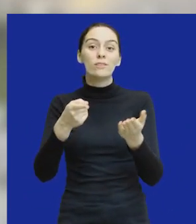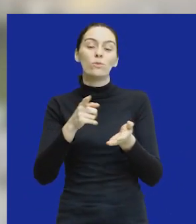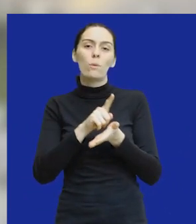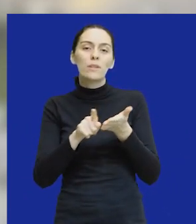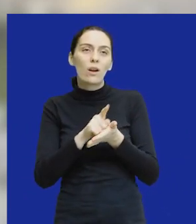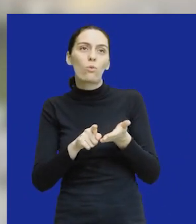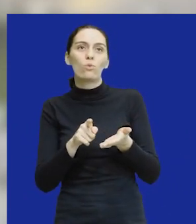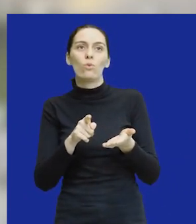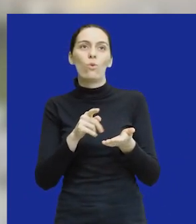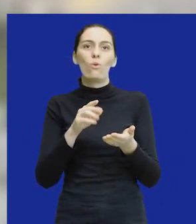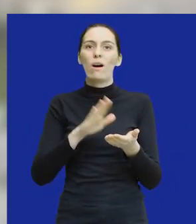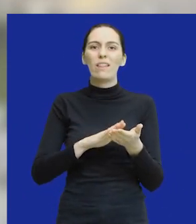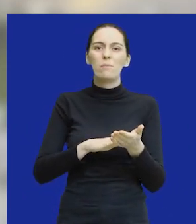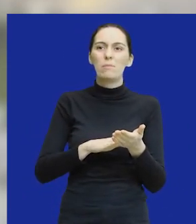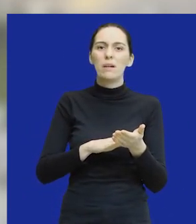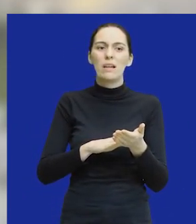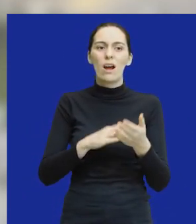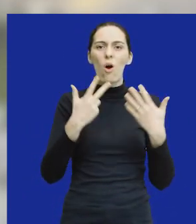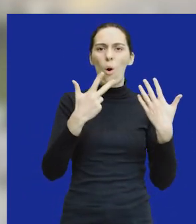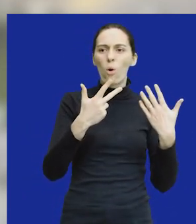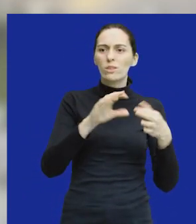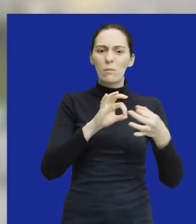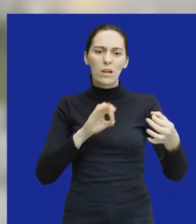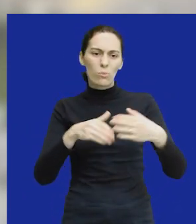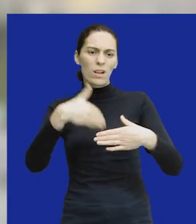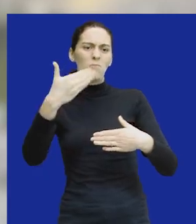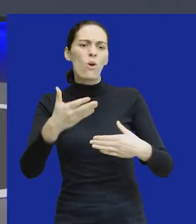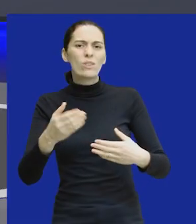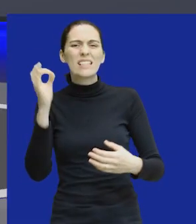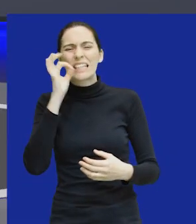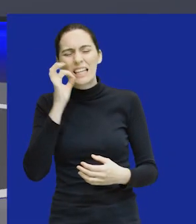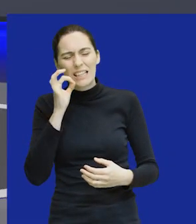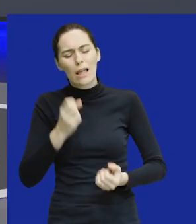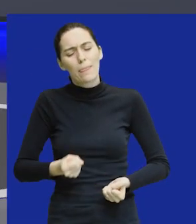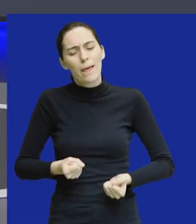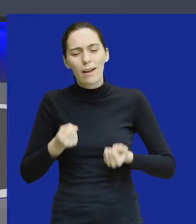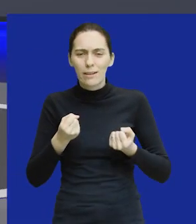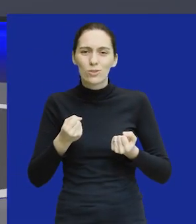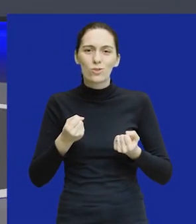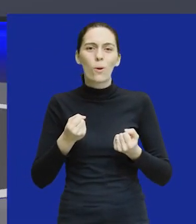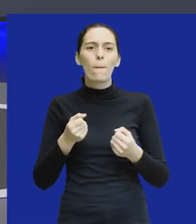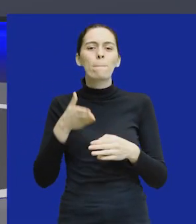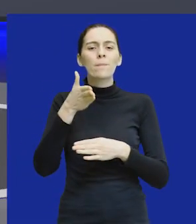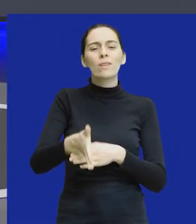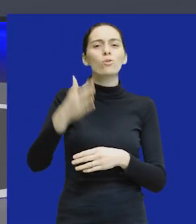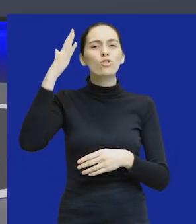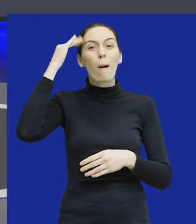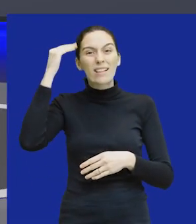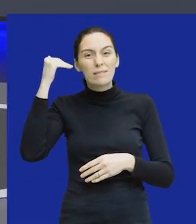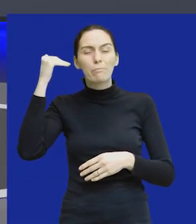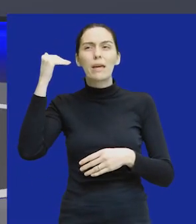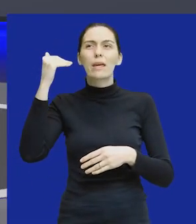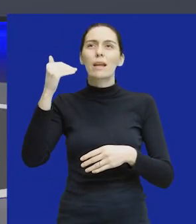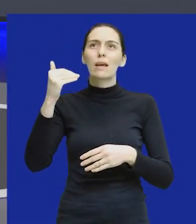možda kriza nekakva tamo nakon 8. kilometra, kad se dočepaš napokon ovdje Maksimira ili